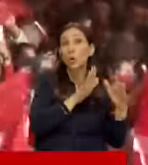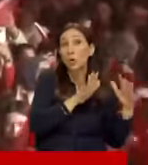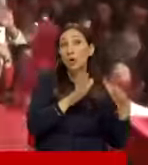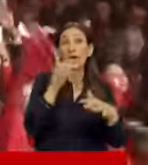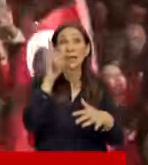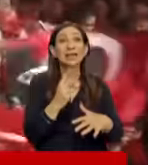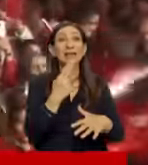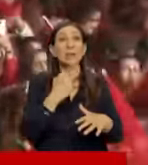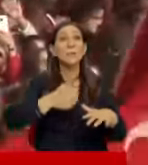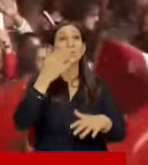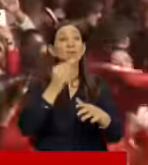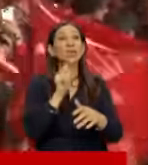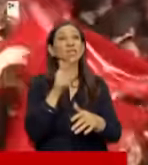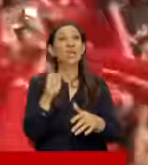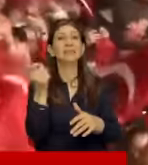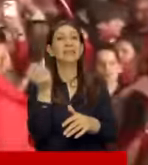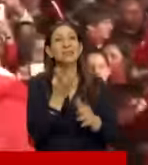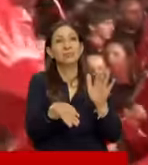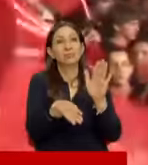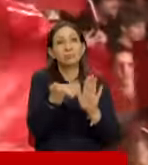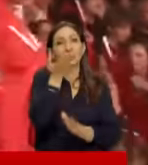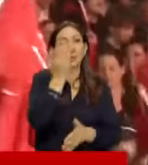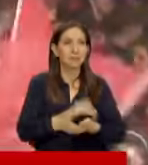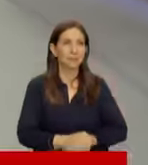kez kadın başkanın yöneteceği ilçe sayısı arttı.